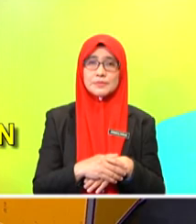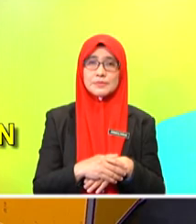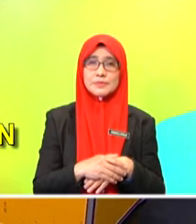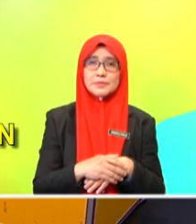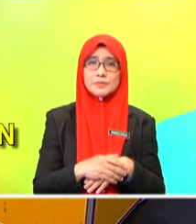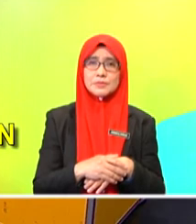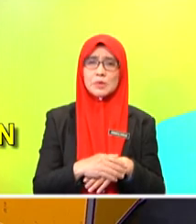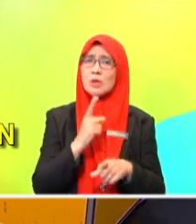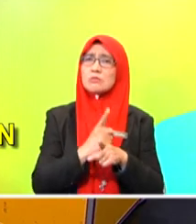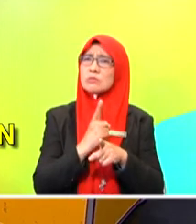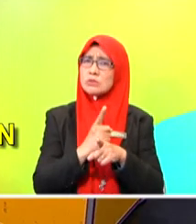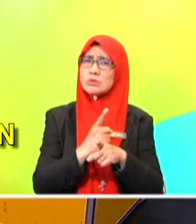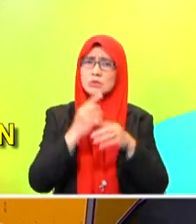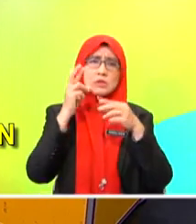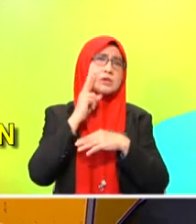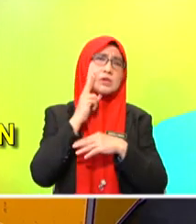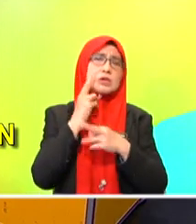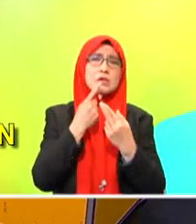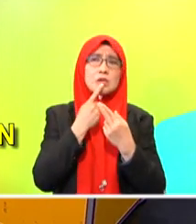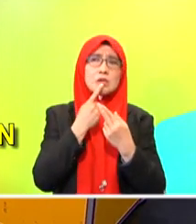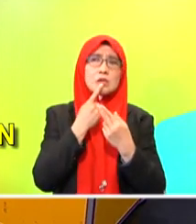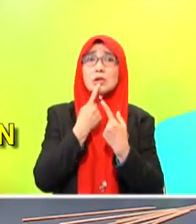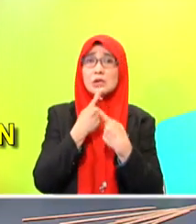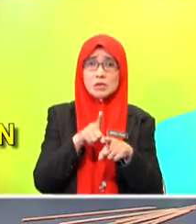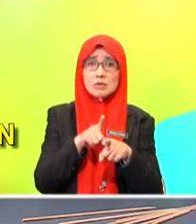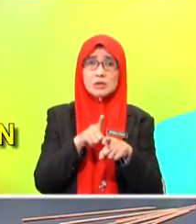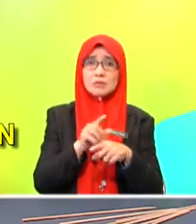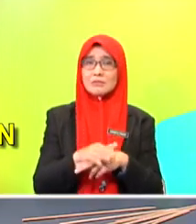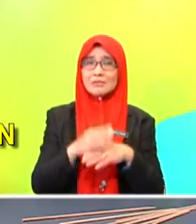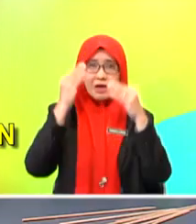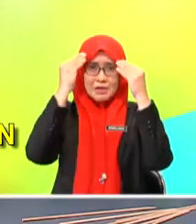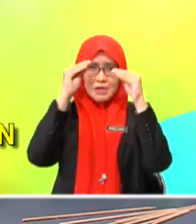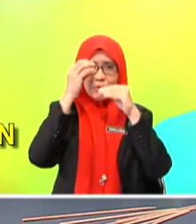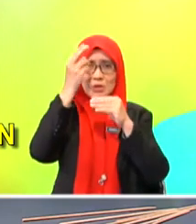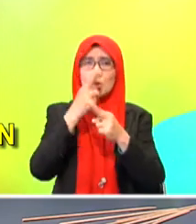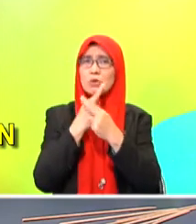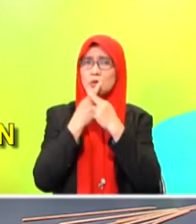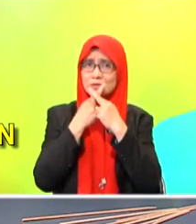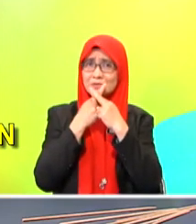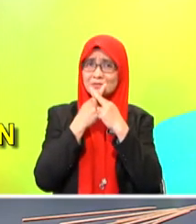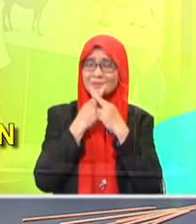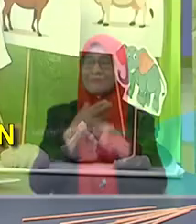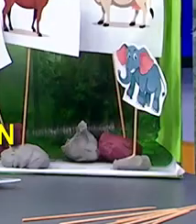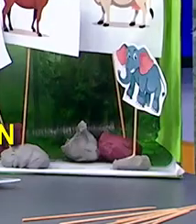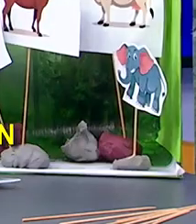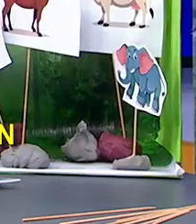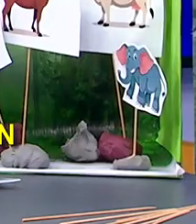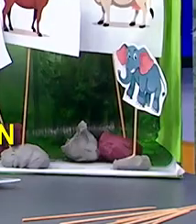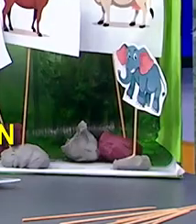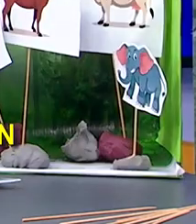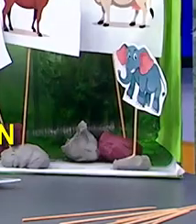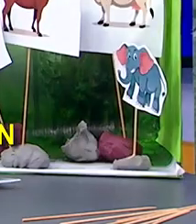Betul ke jawapan Ria ni cikgu? Rahsia, kita tunggu sehingga nanti. Okey. Murid-murid dekat rumah mungkin boleh tolong Kak Ria